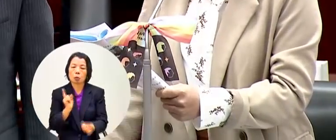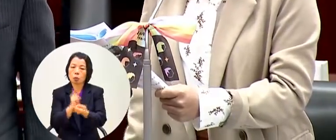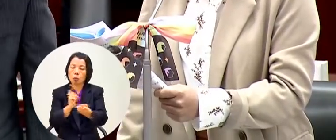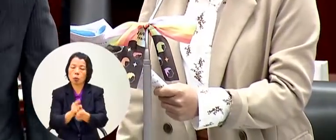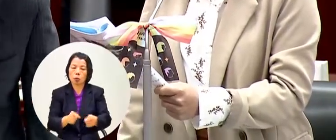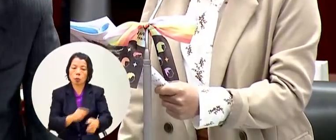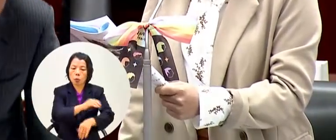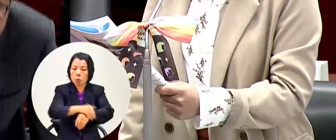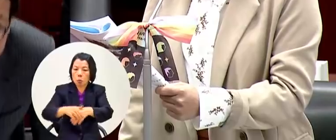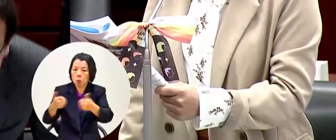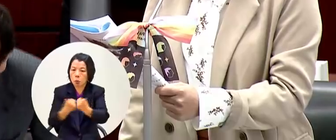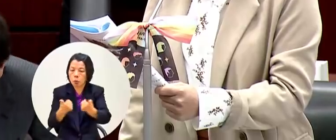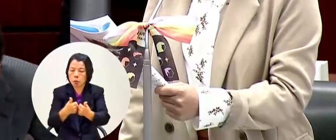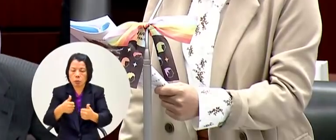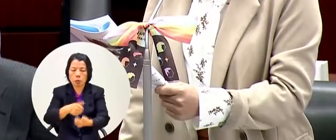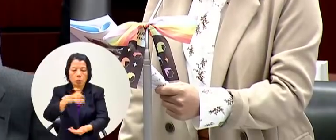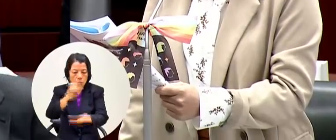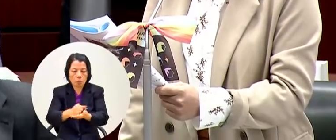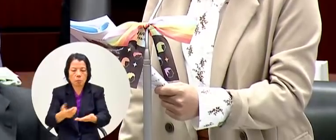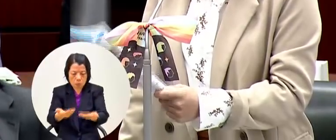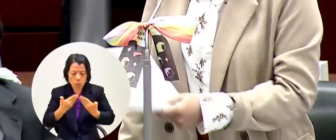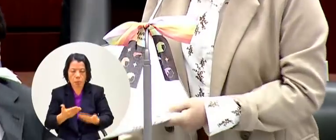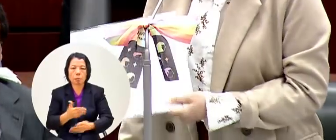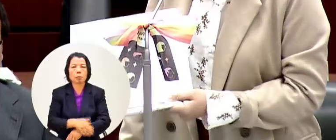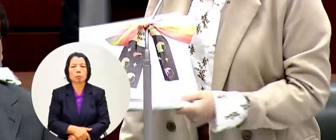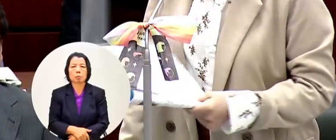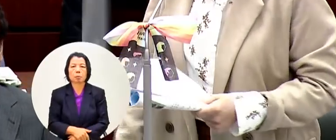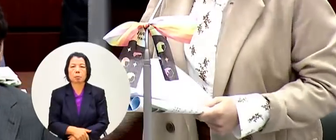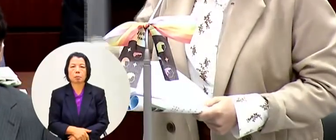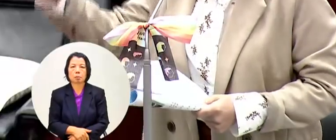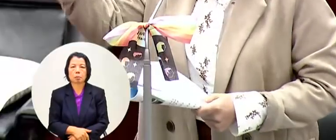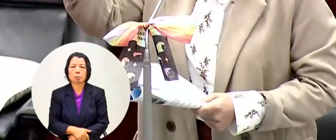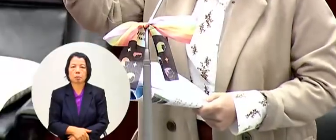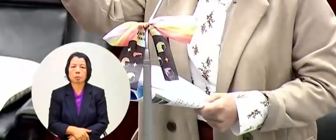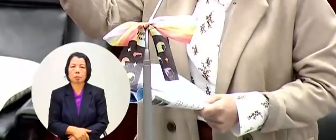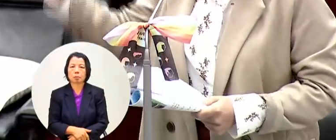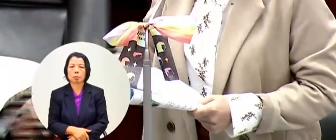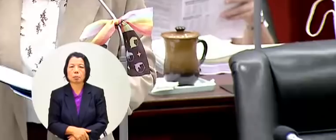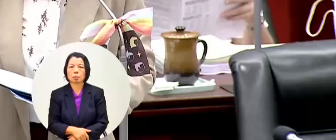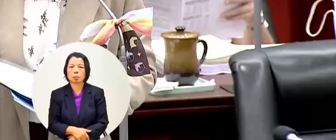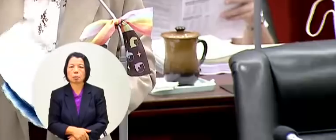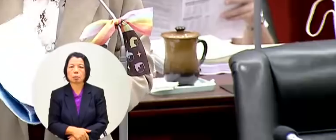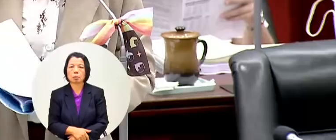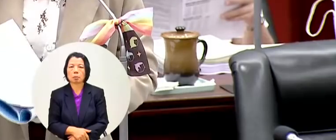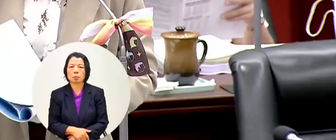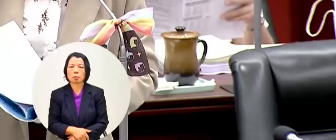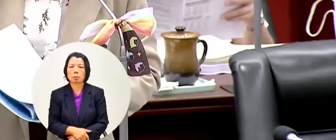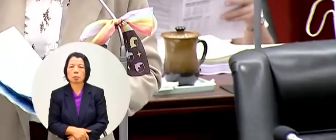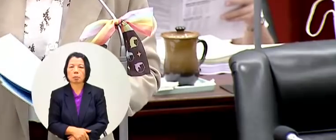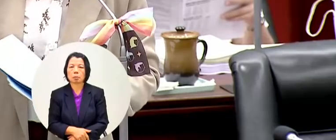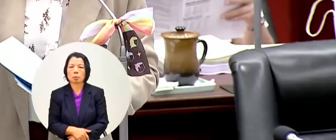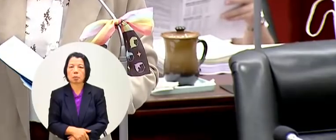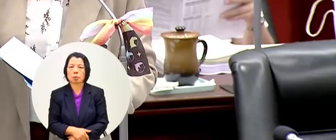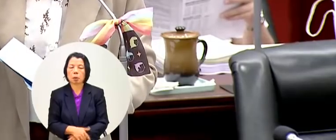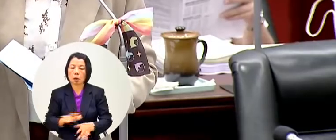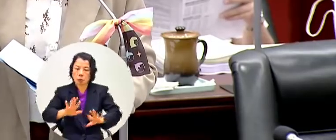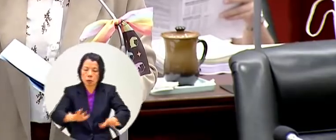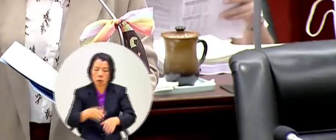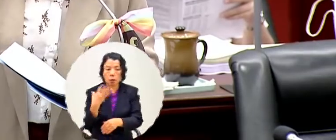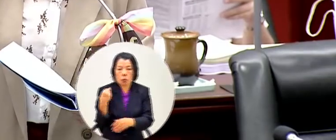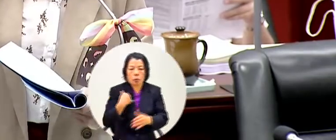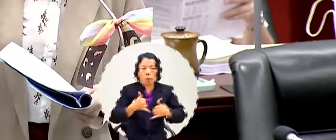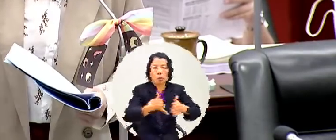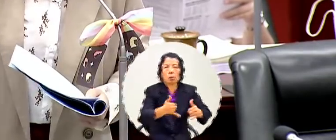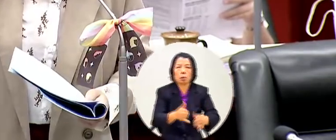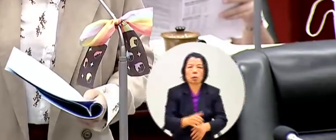好？另外就是说，因为现在其实我们目前原路线过去是有168先导公